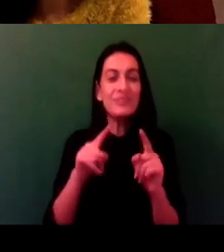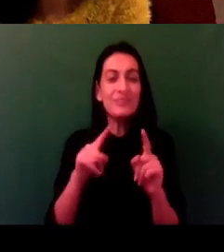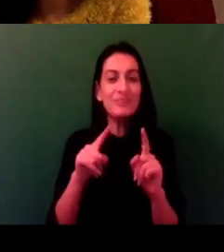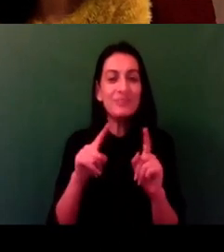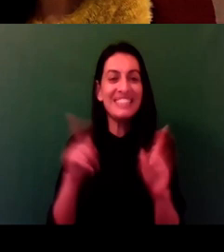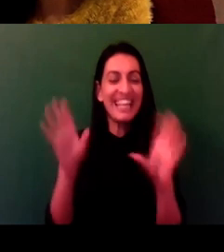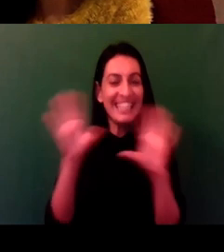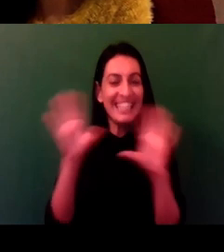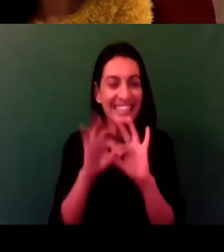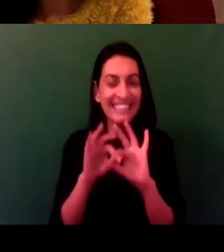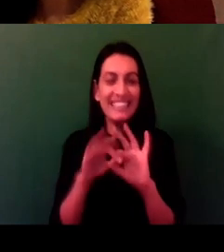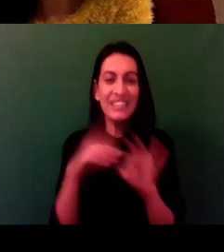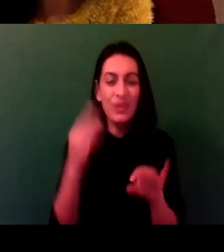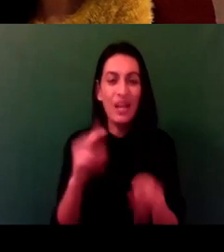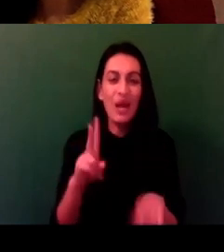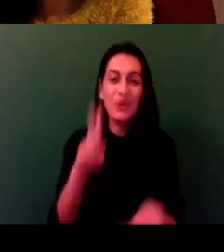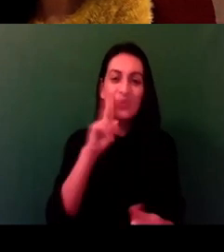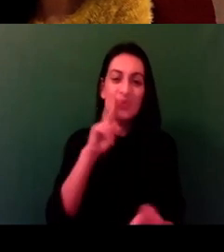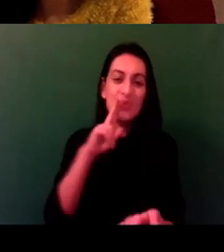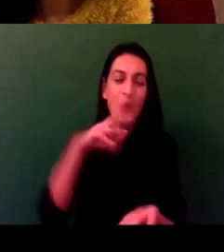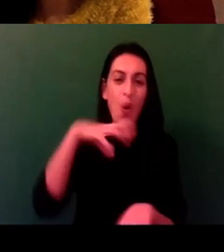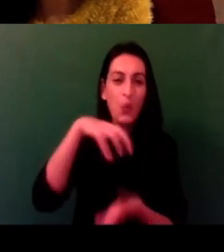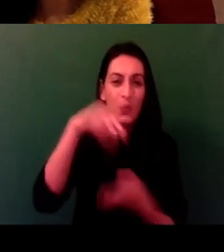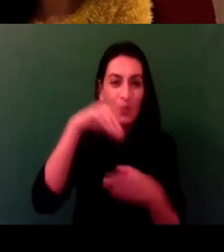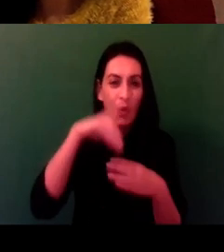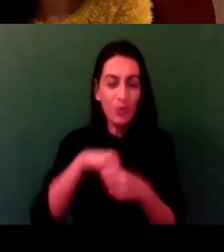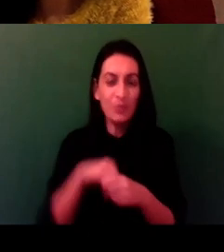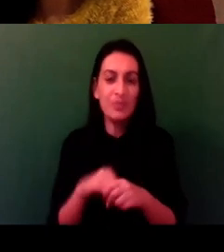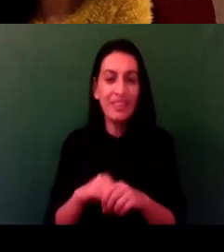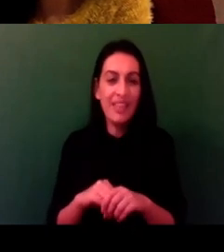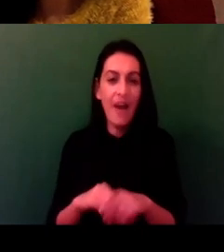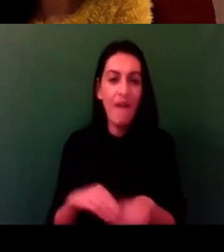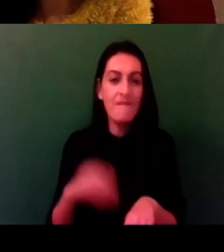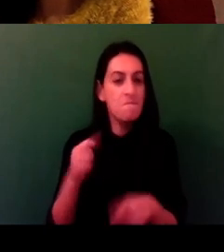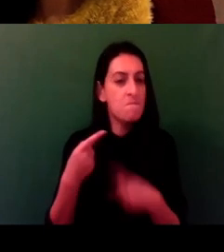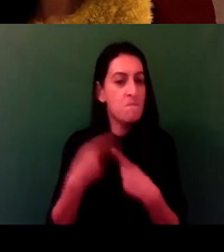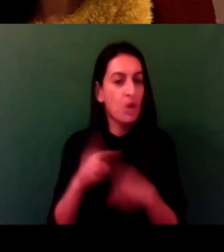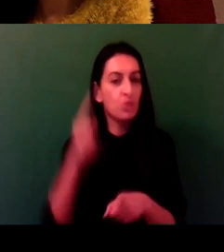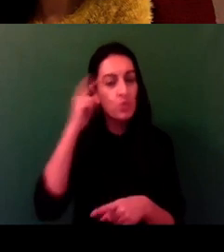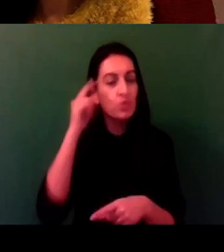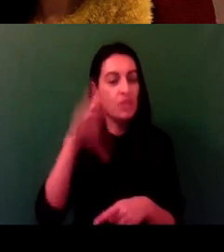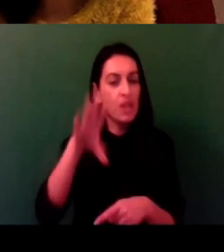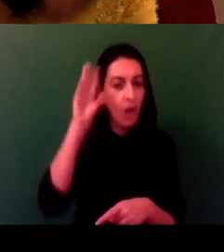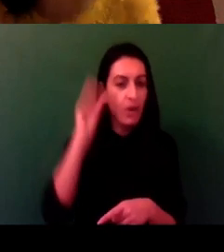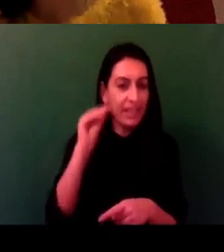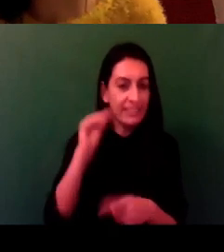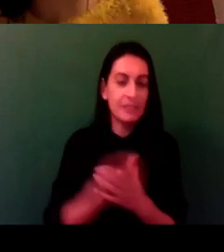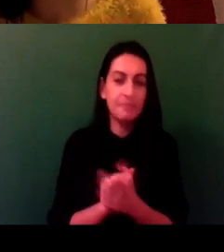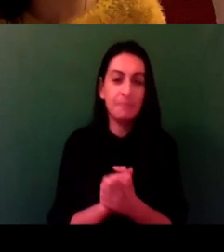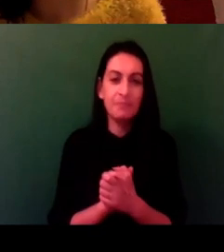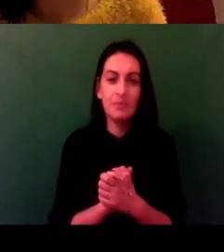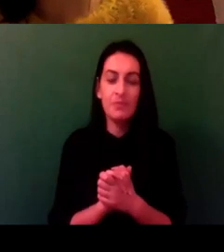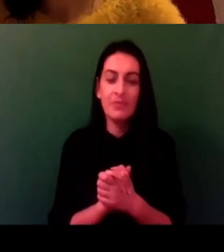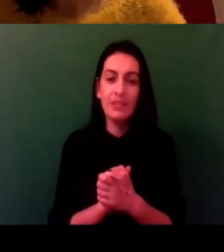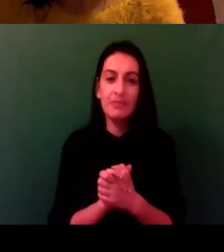Ulaş daha biraz daha somutlamış olmuştuk. Devamında da yani bu sivil alanla temsilli